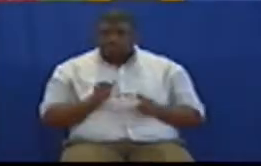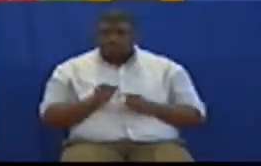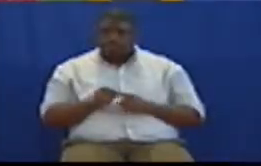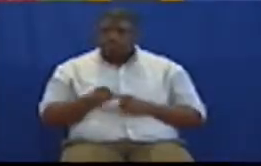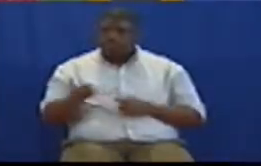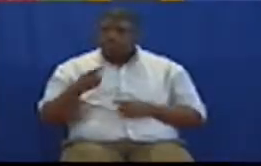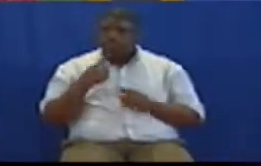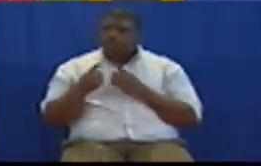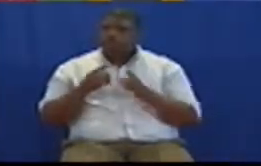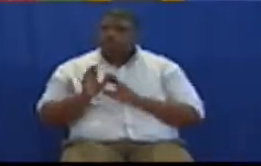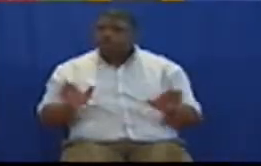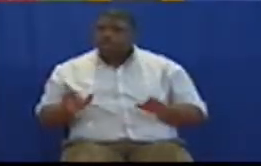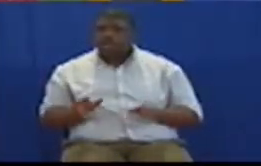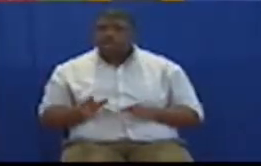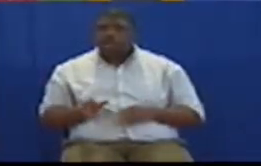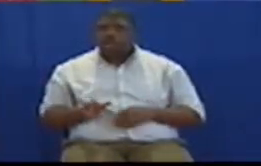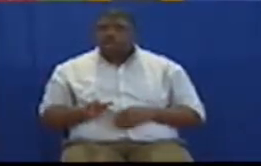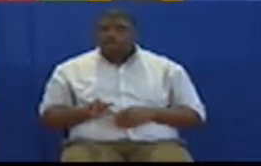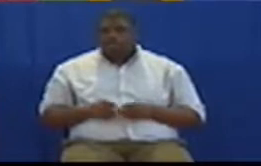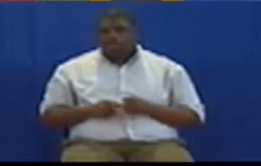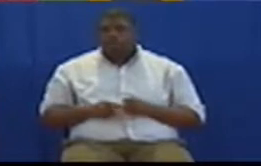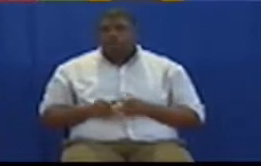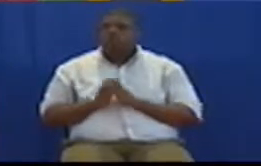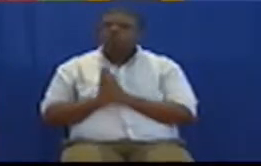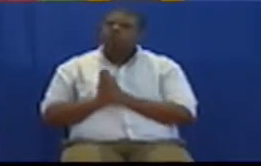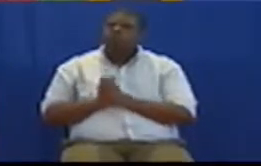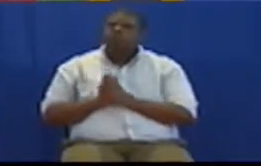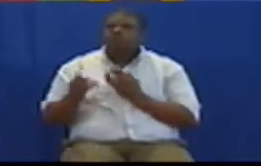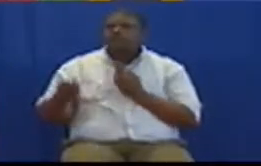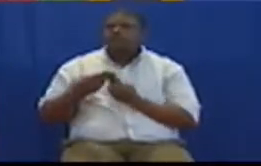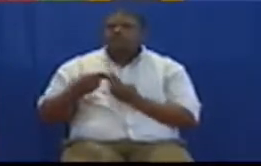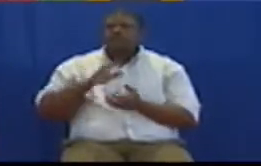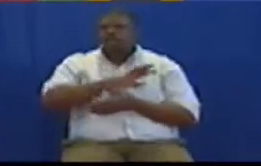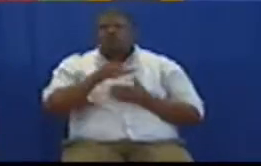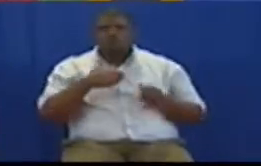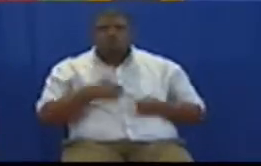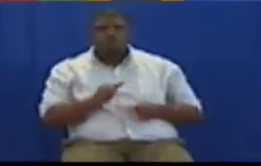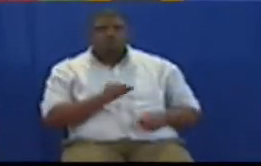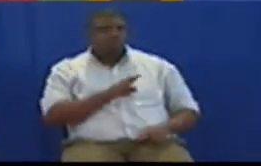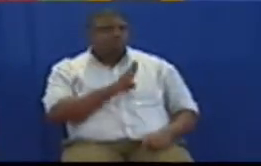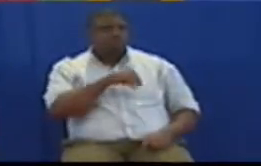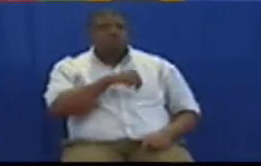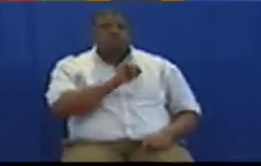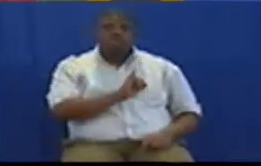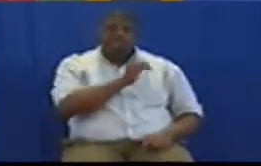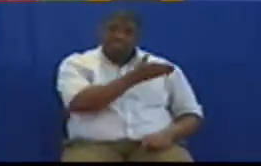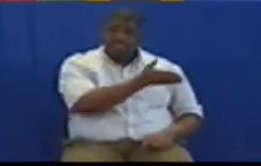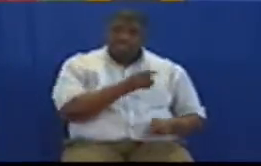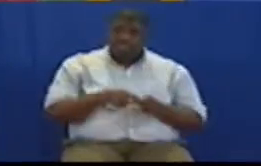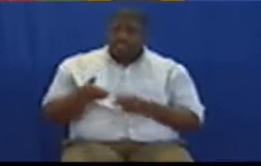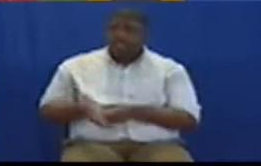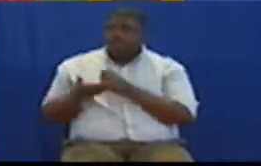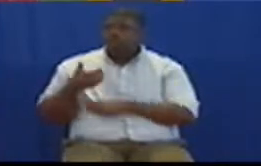hayo, Mheshimiwa Speaker, ninashukuru madaktari wote lakini na waziri Umi pamoja na naibu wake. Na